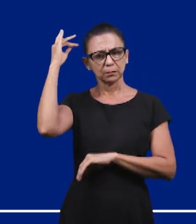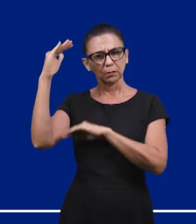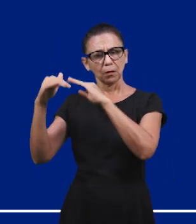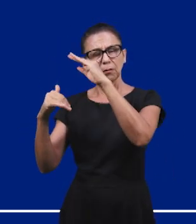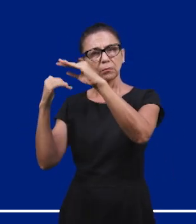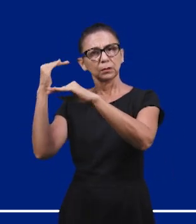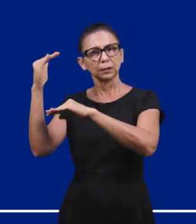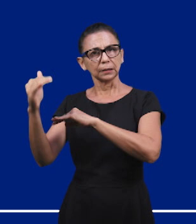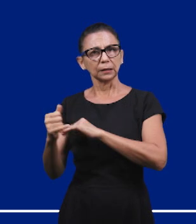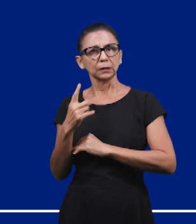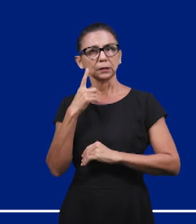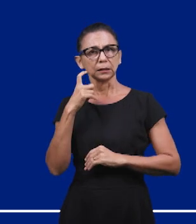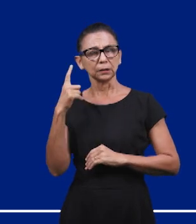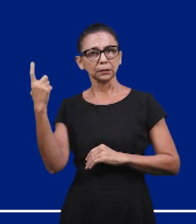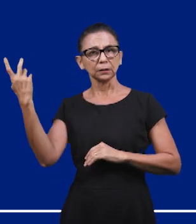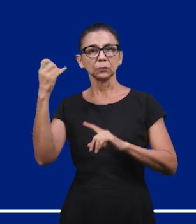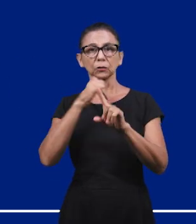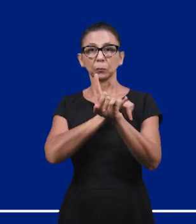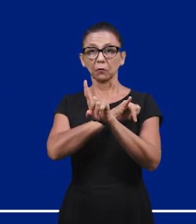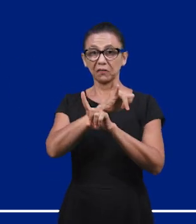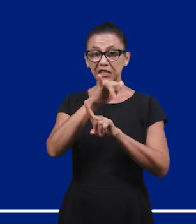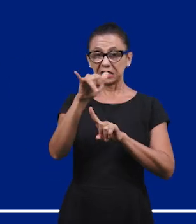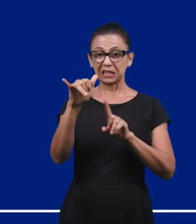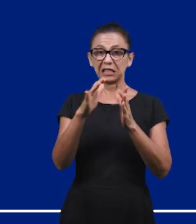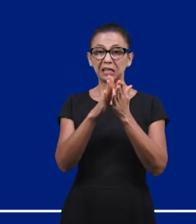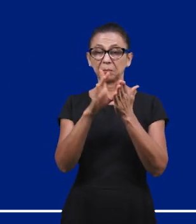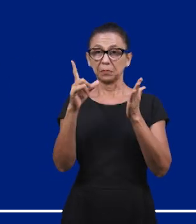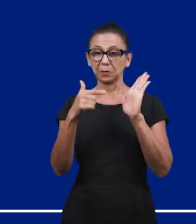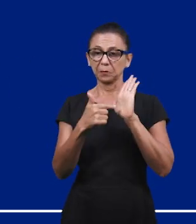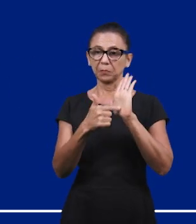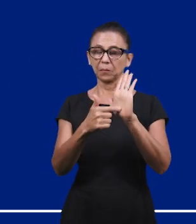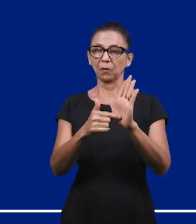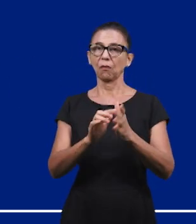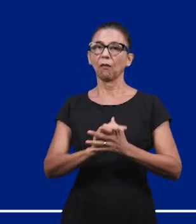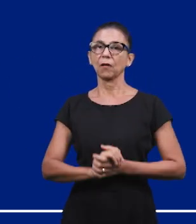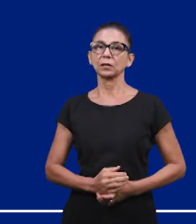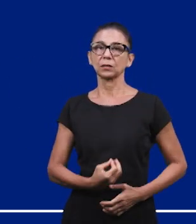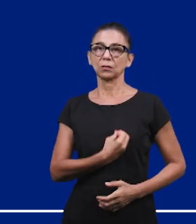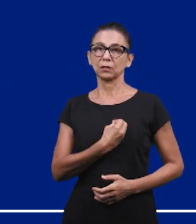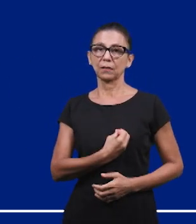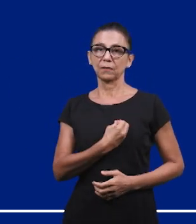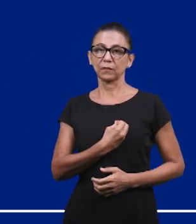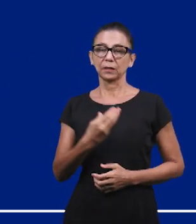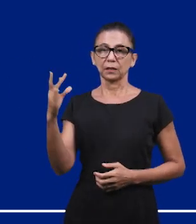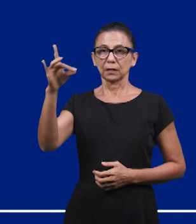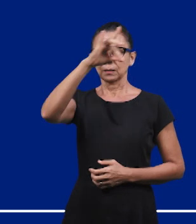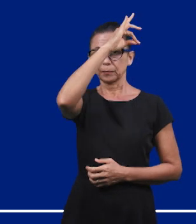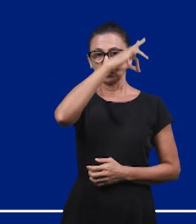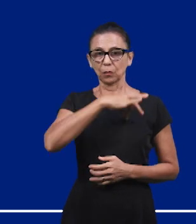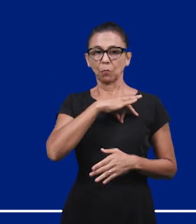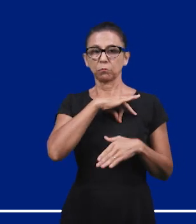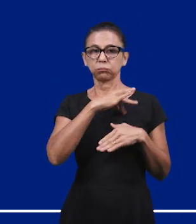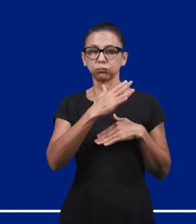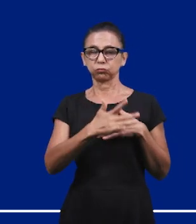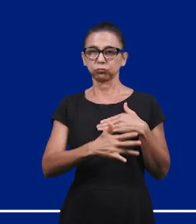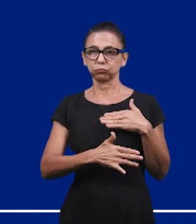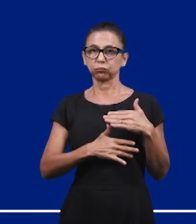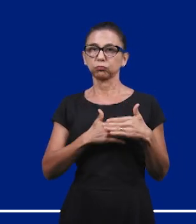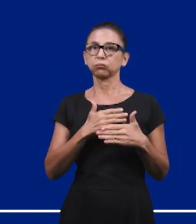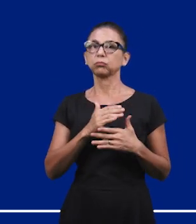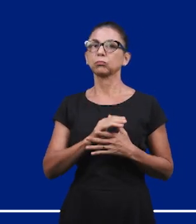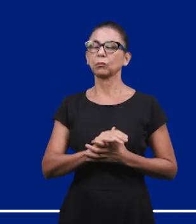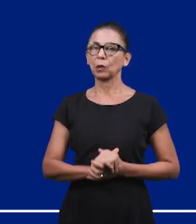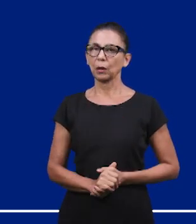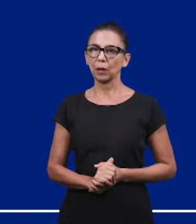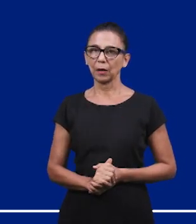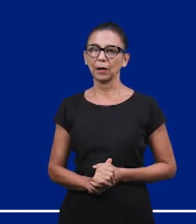dans la parole prophétique et révélée. Nos lampes sont alimentées. C'est ce que